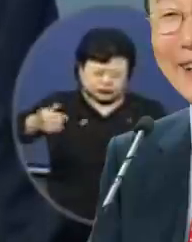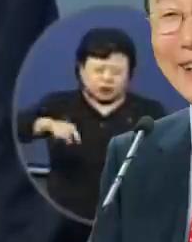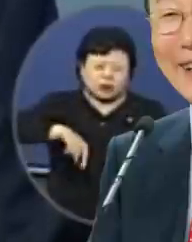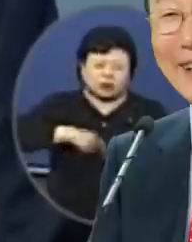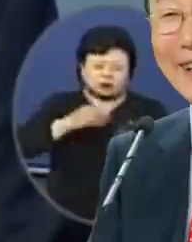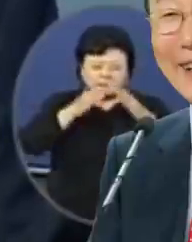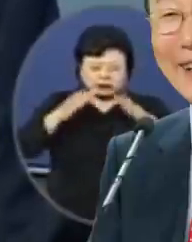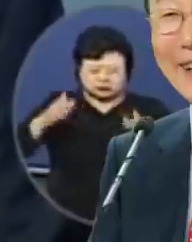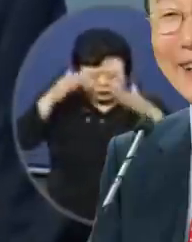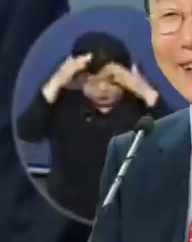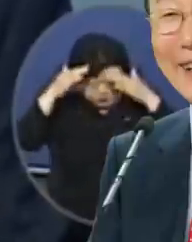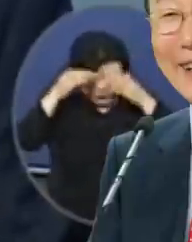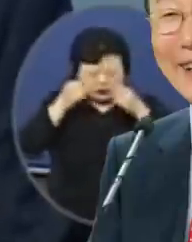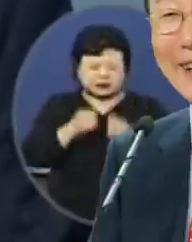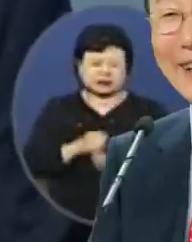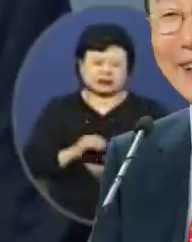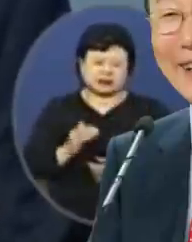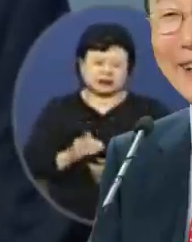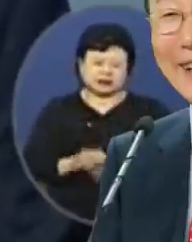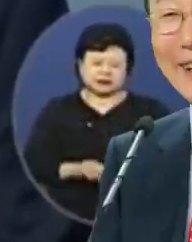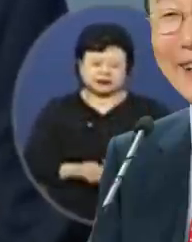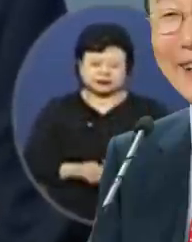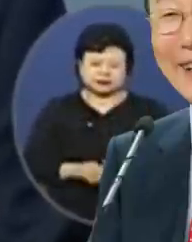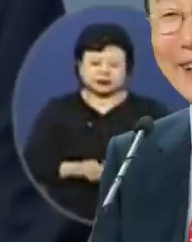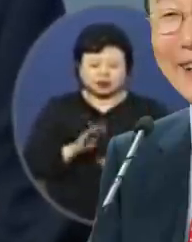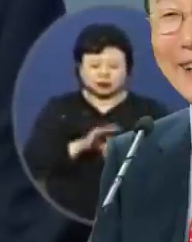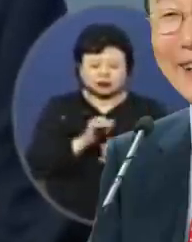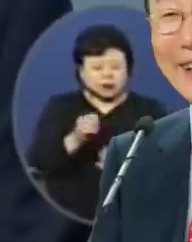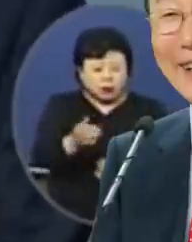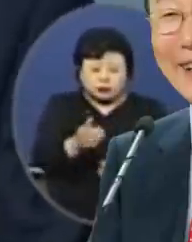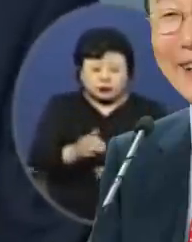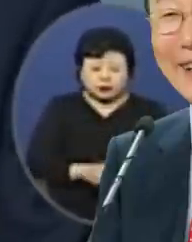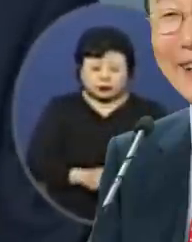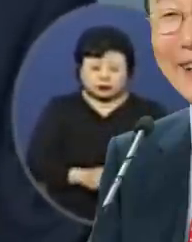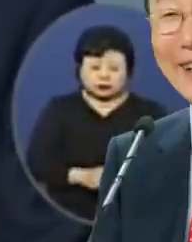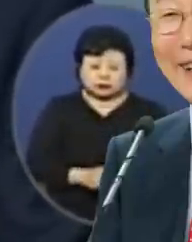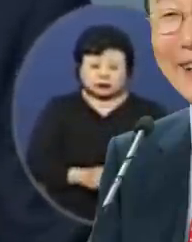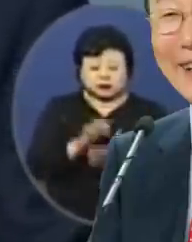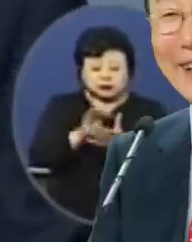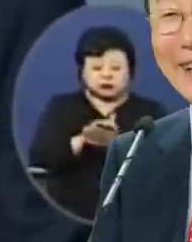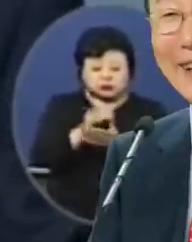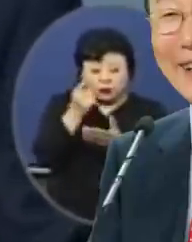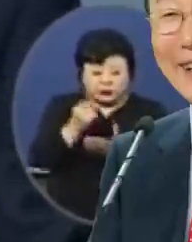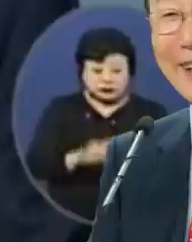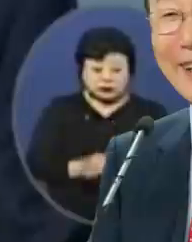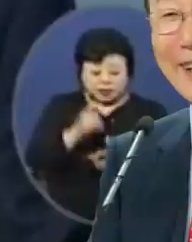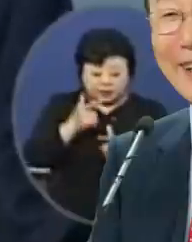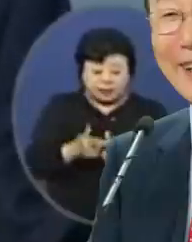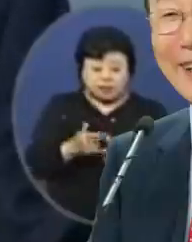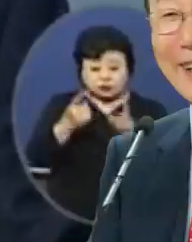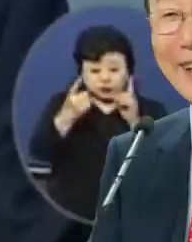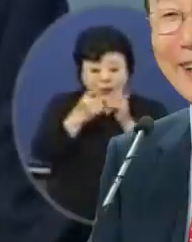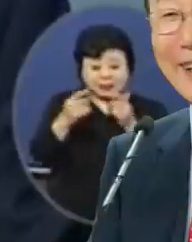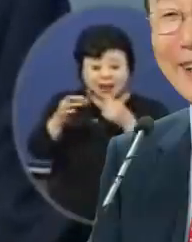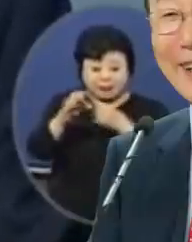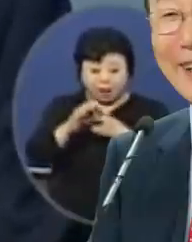천막을 치고 혼자 살았어요. 아무도 그를 도와줄 자 없었습니다. 그런데 어떤 친구가 와서 예수를